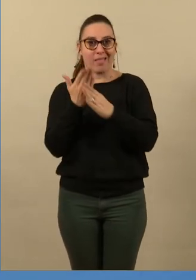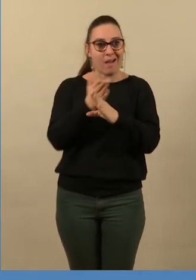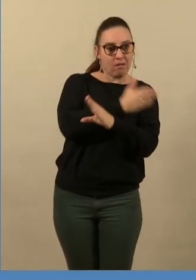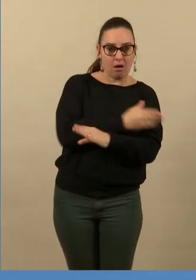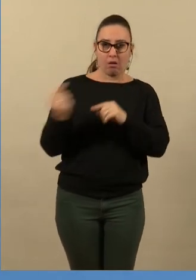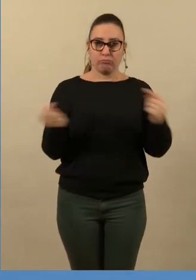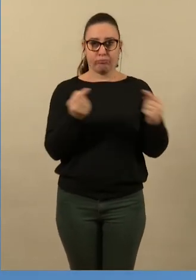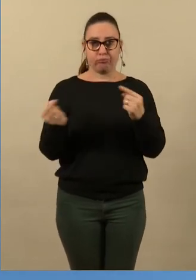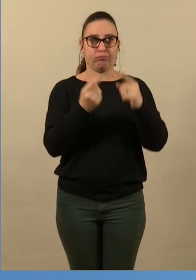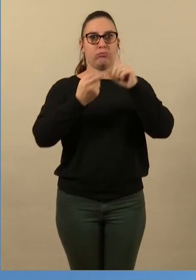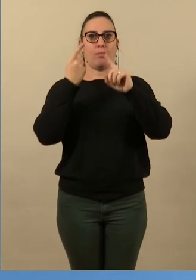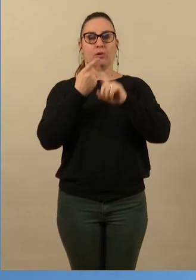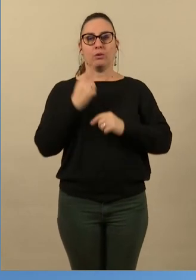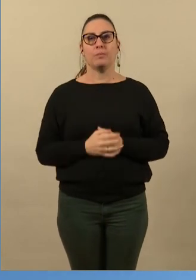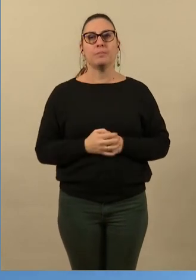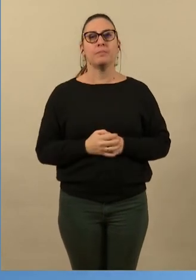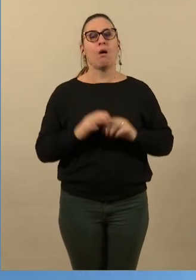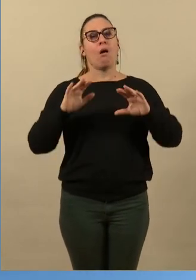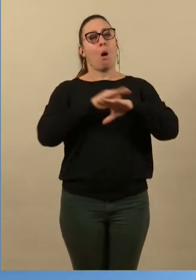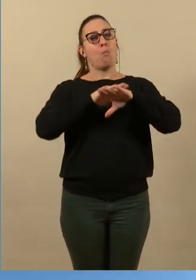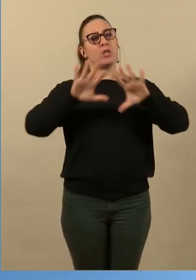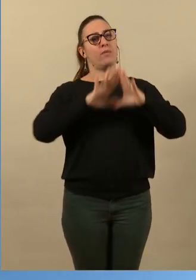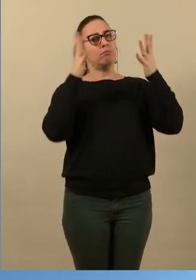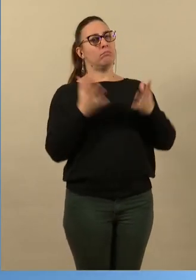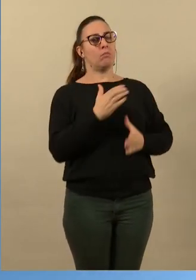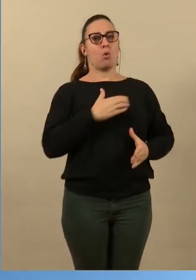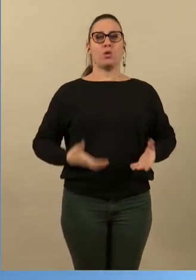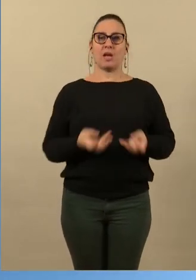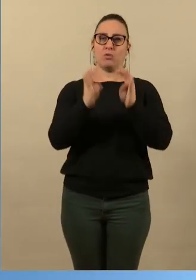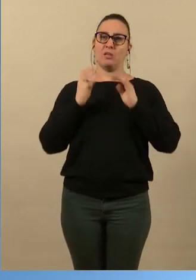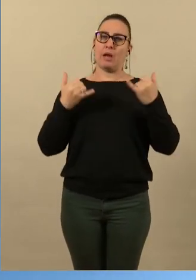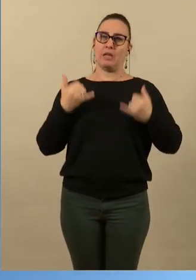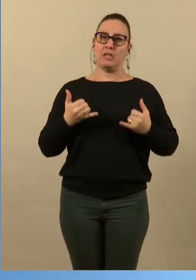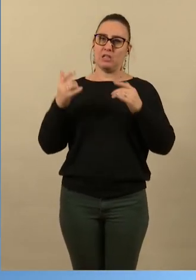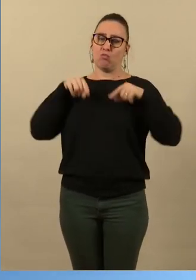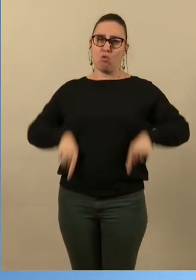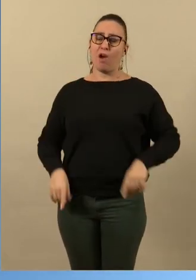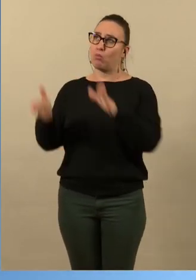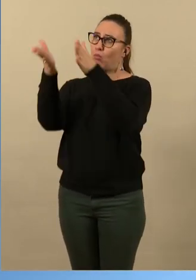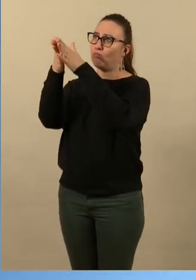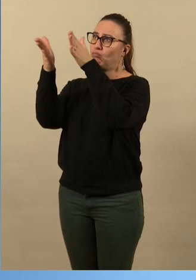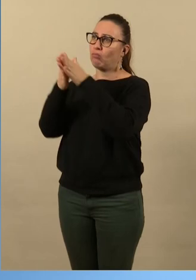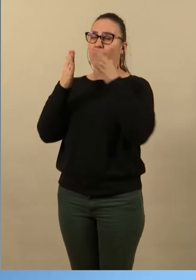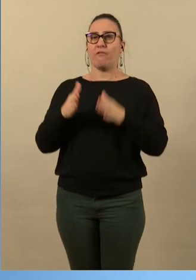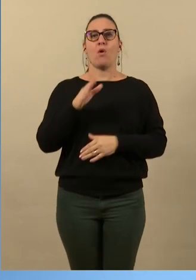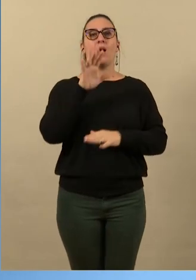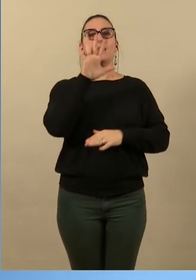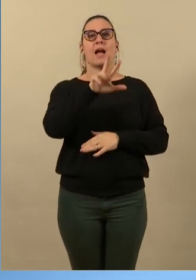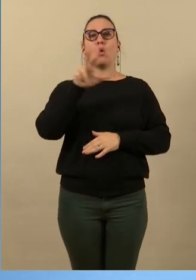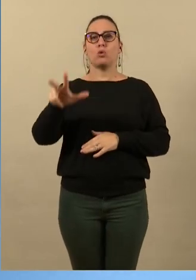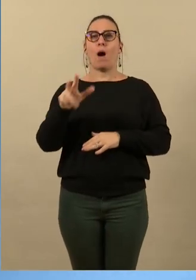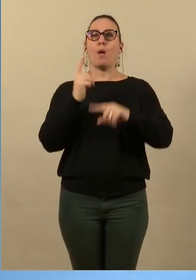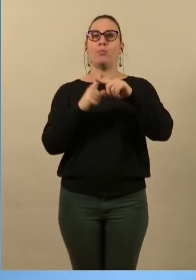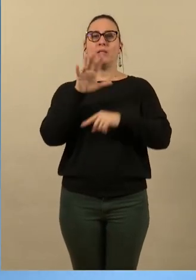sujet pour tout pour toutes ces raisons le conseil municipal de la ville de grenob demande au gouvernement la suppression de l'article 53 et de